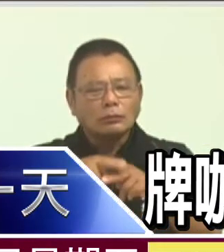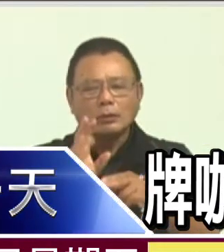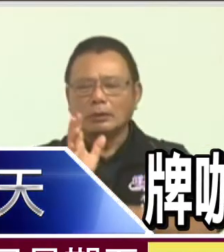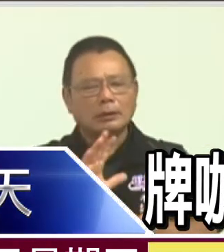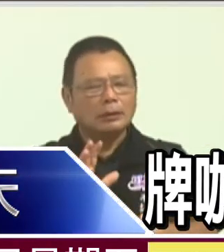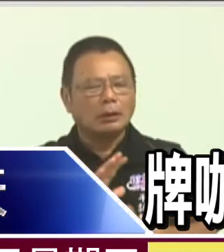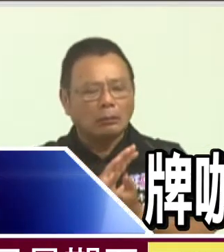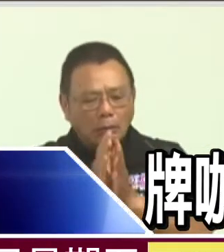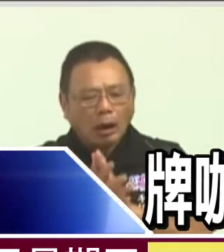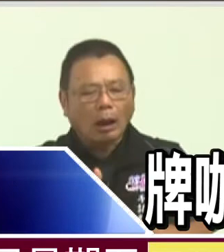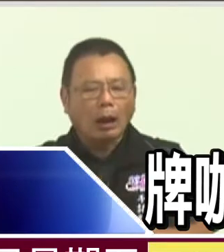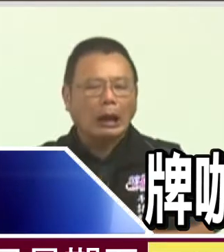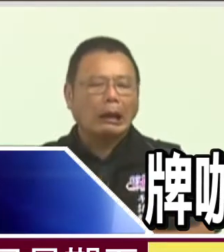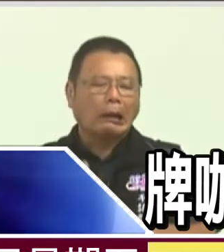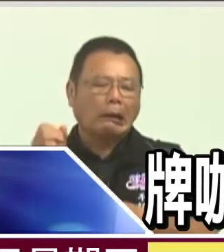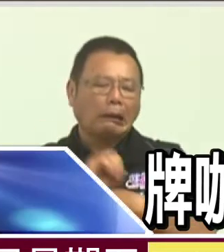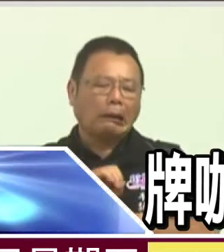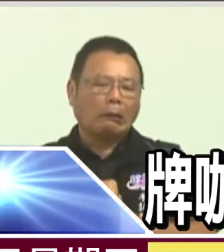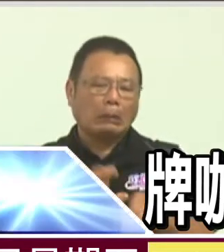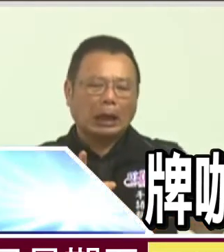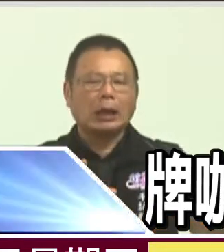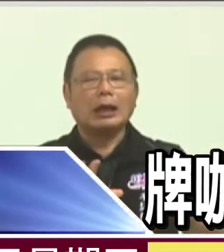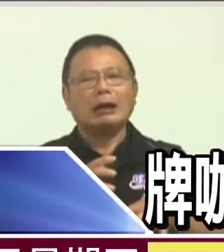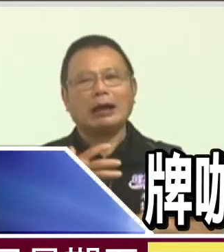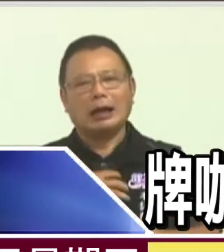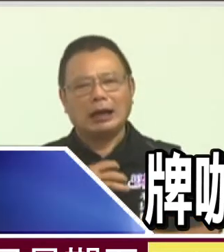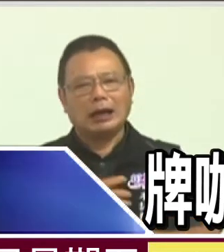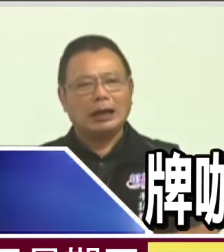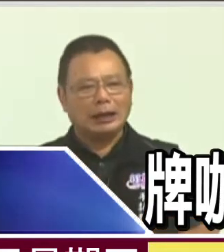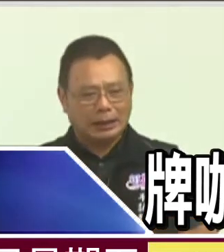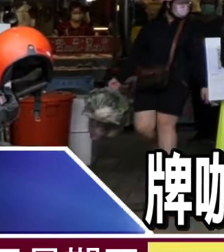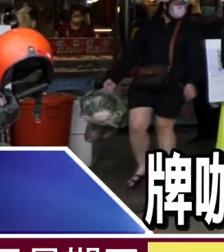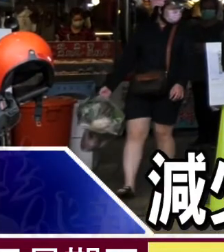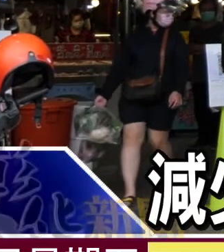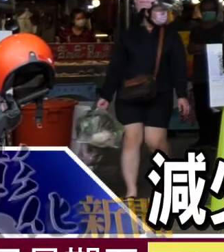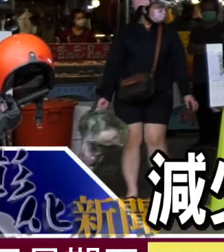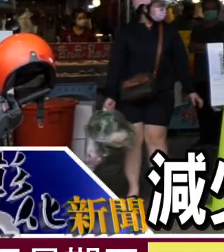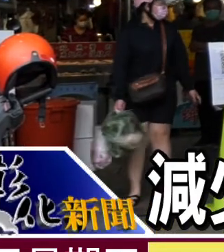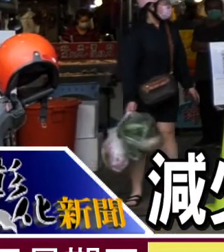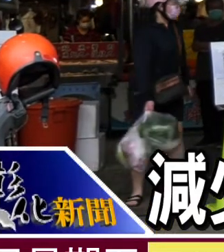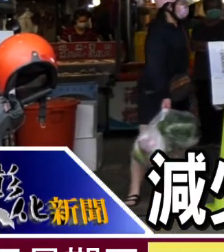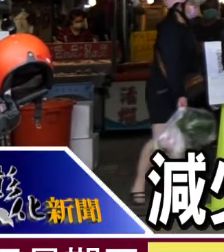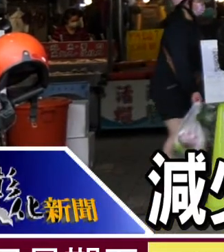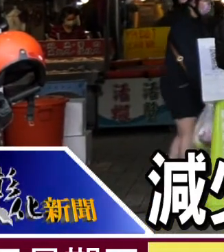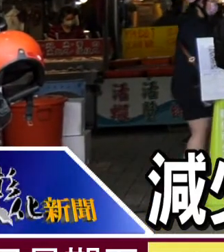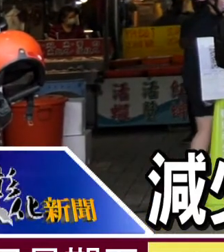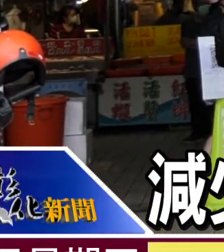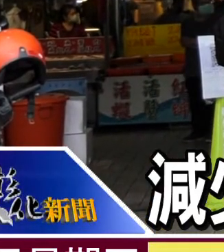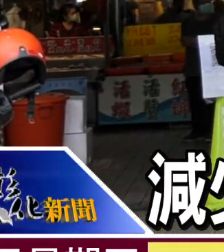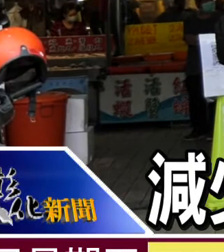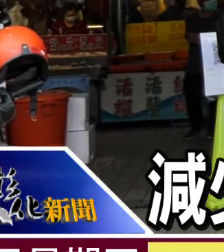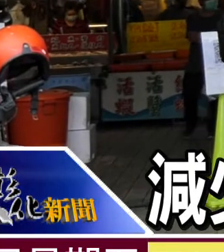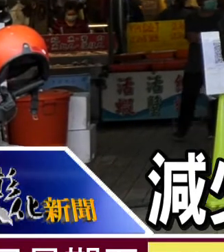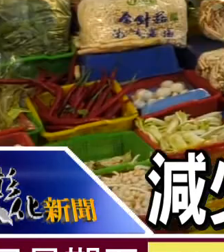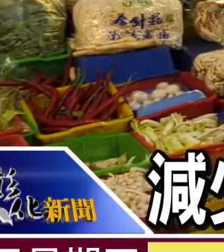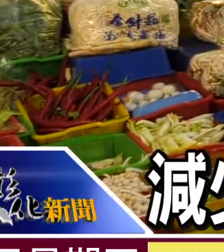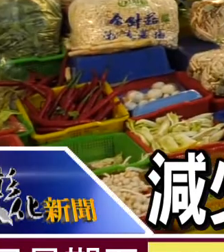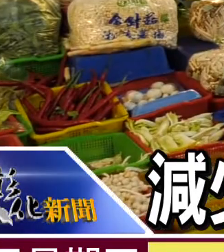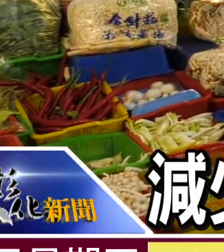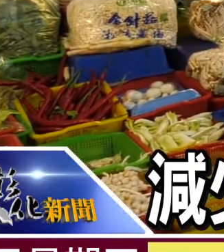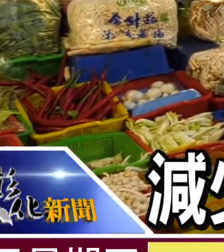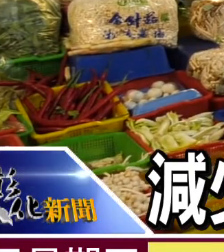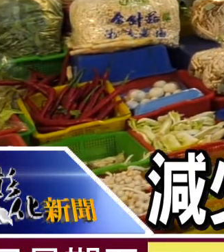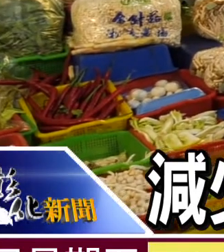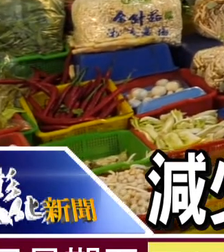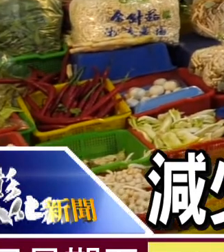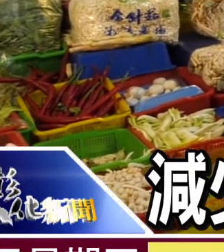这个又变成另外一种感染的一个风险哦，所以拜托。 另外，关系到市场人流的部分，希望民众减少去